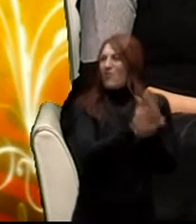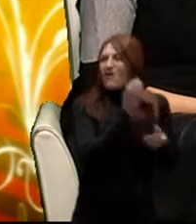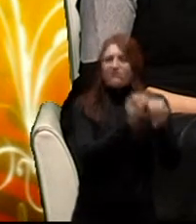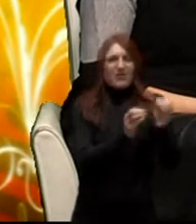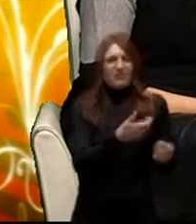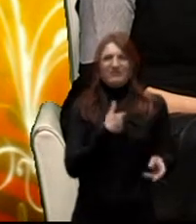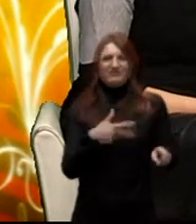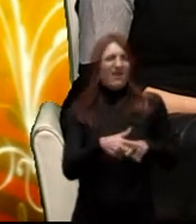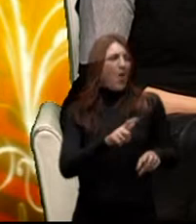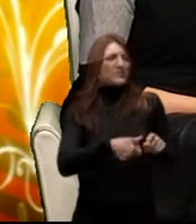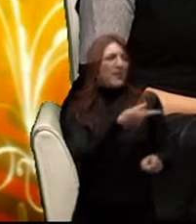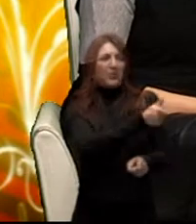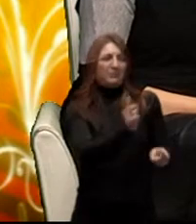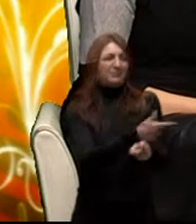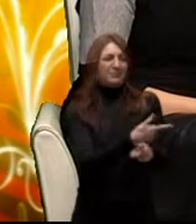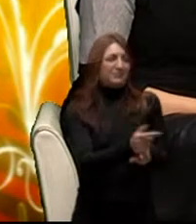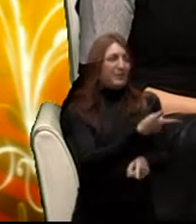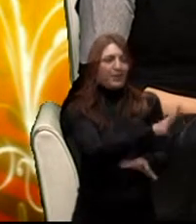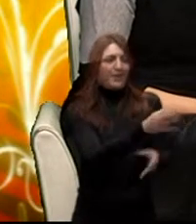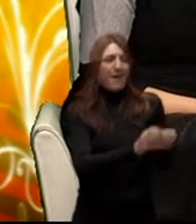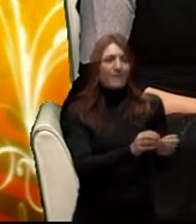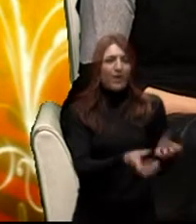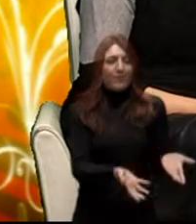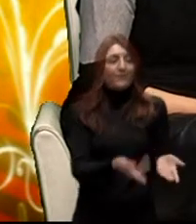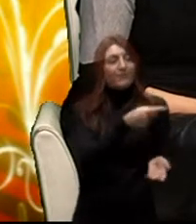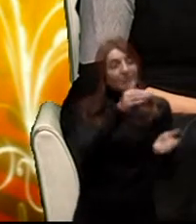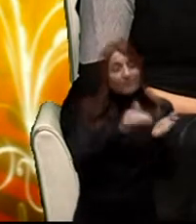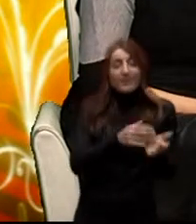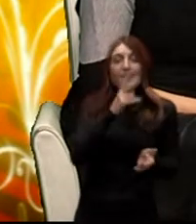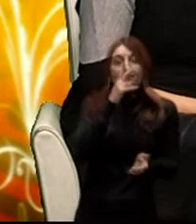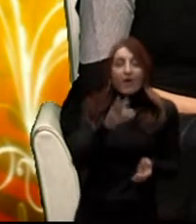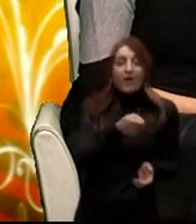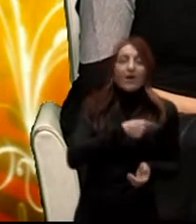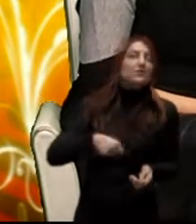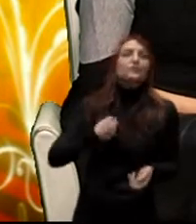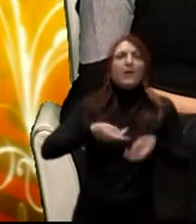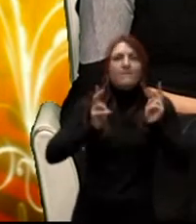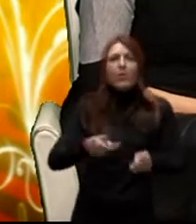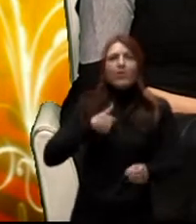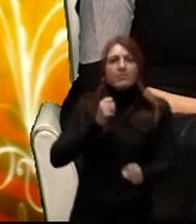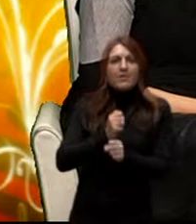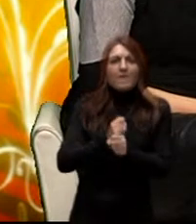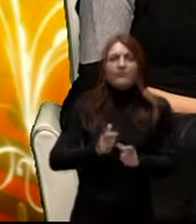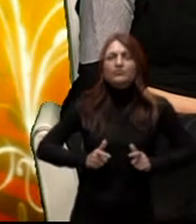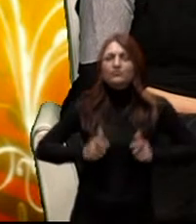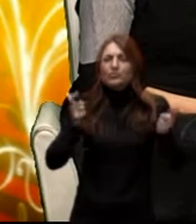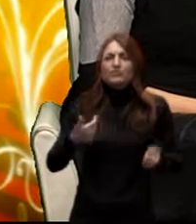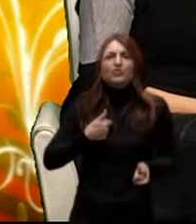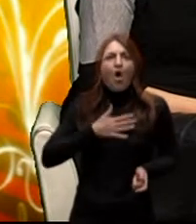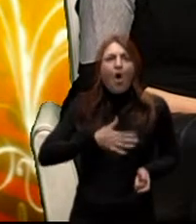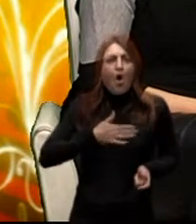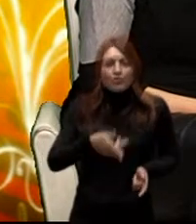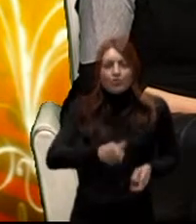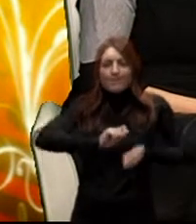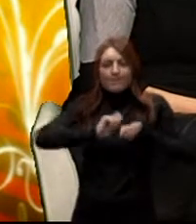koji uopće u stvari nisu problemi. Nisu problemi. I zato se trebamo pogledati što možemo napraviti u životu, što želimo promijeniti